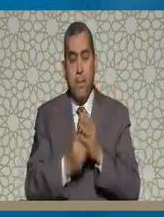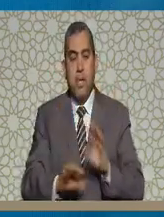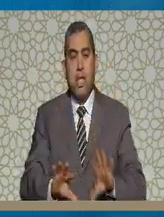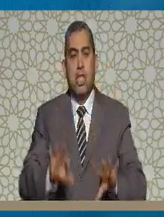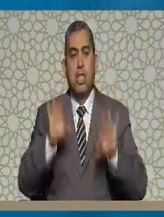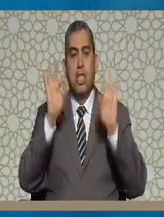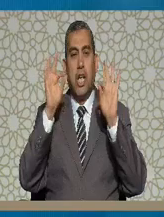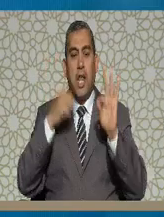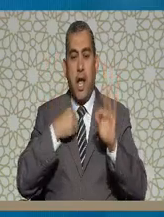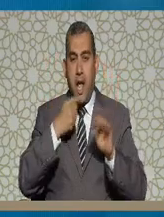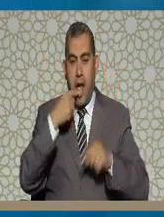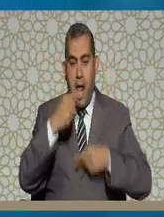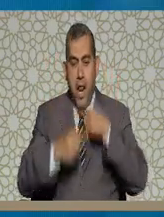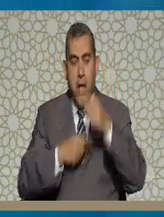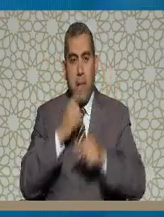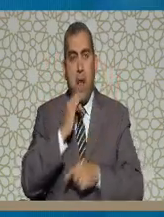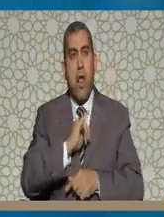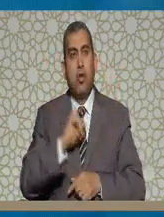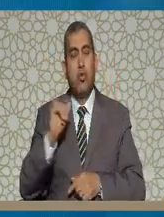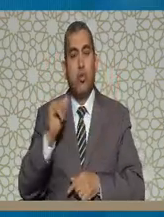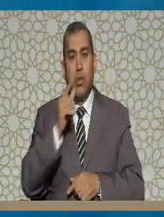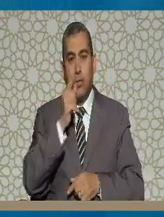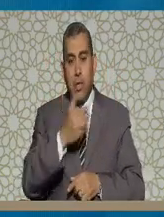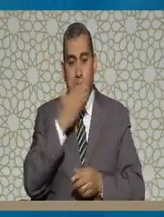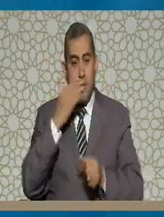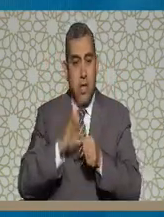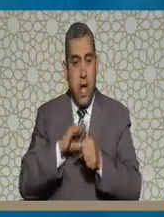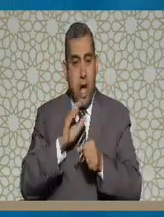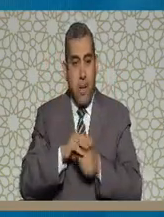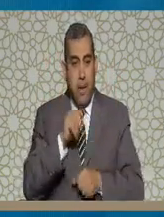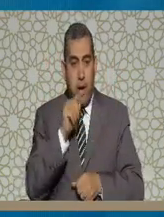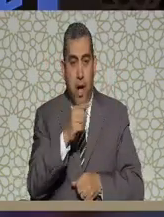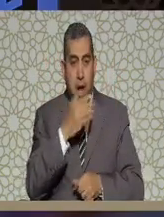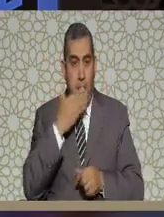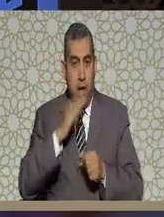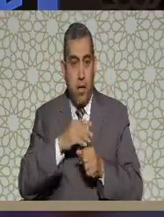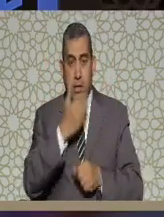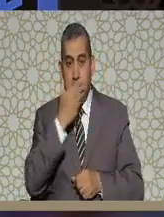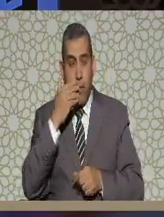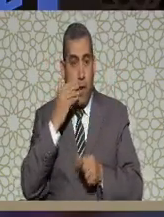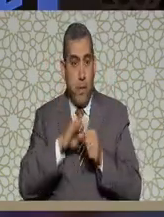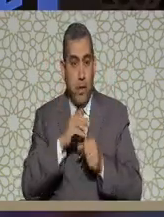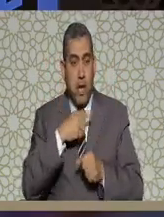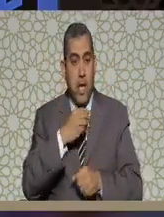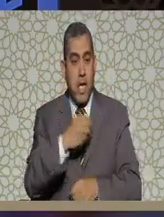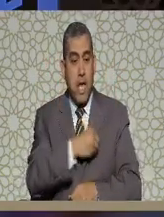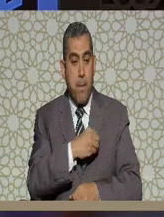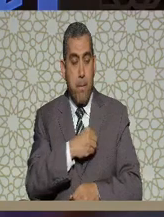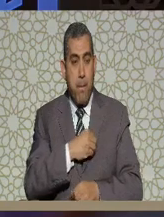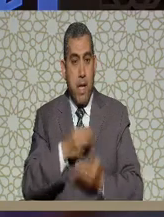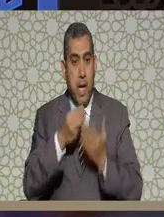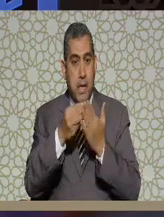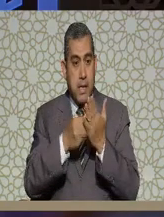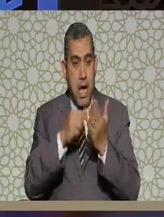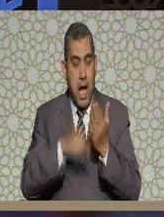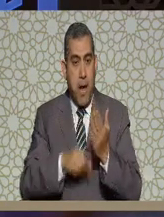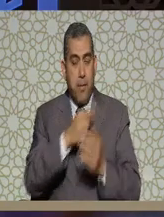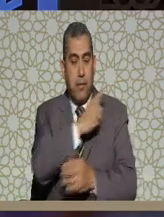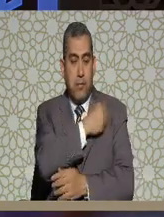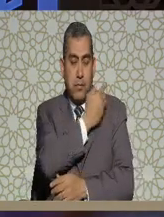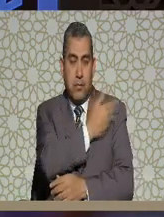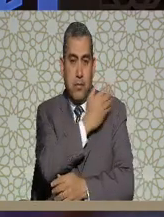احنا دايما بنتكلم عنه من صام رمضان ايمانا واحتسابا غفر له ما تقدم من ذنبه وفي روايه